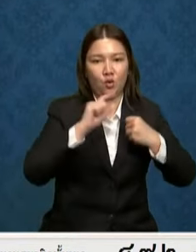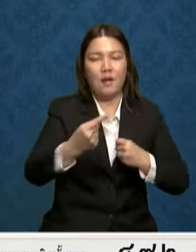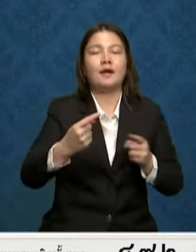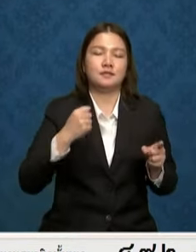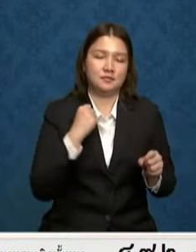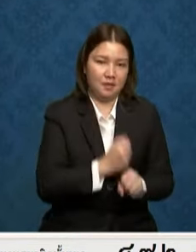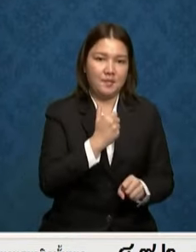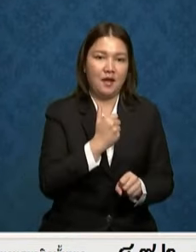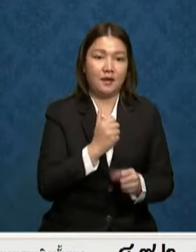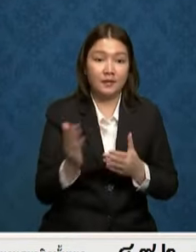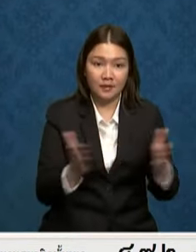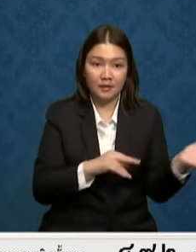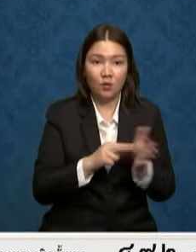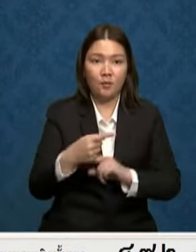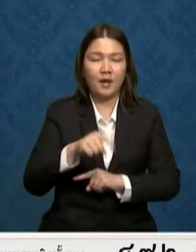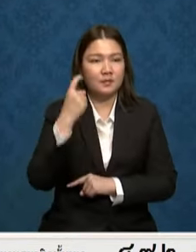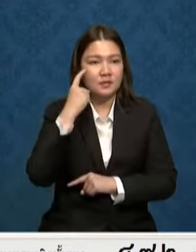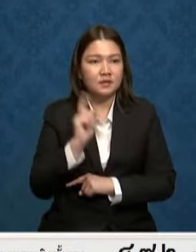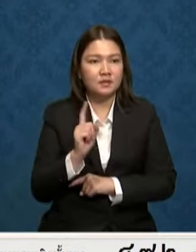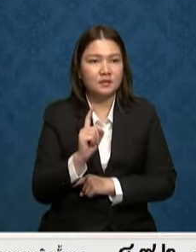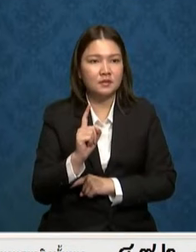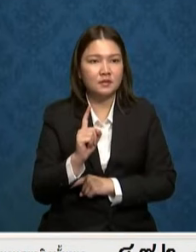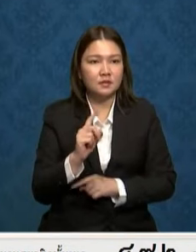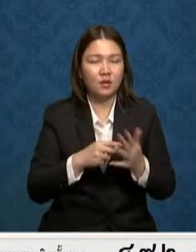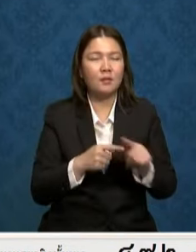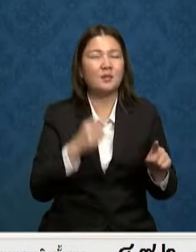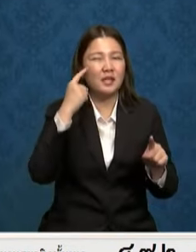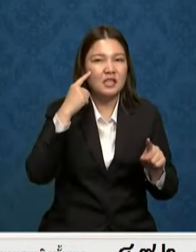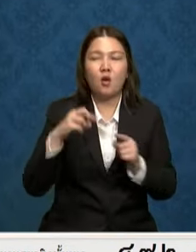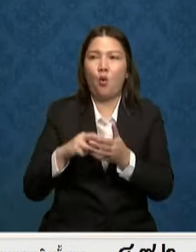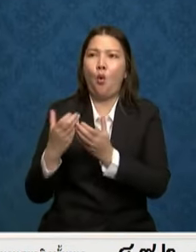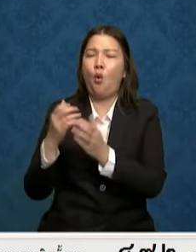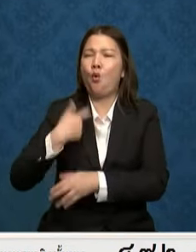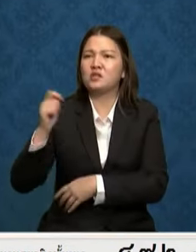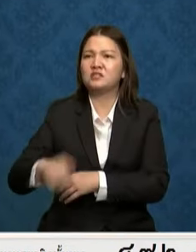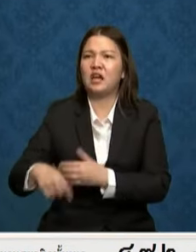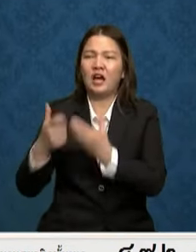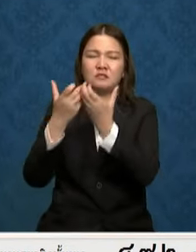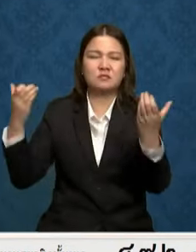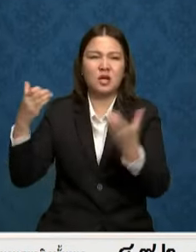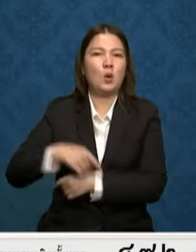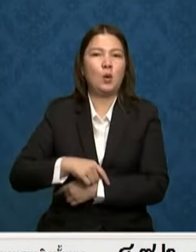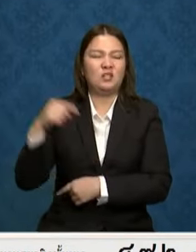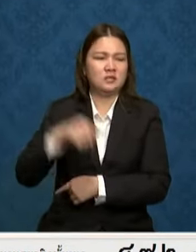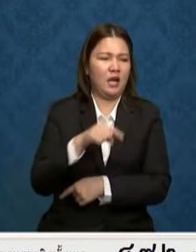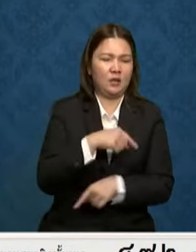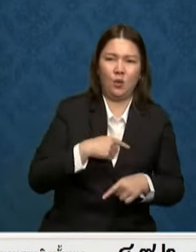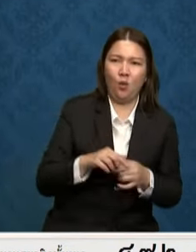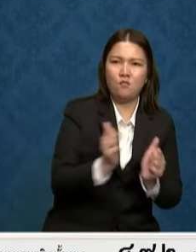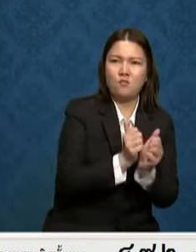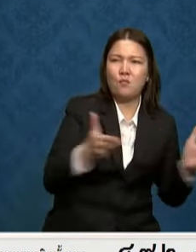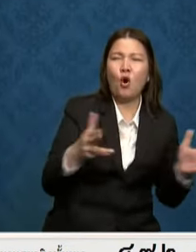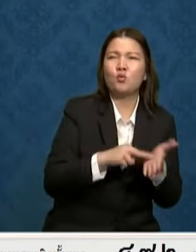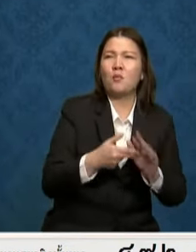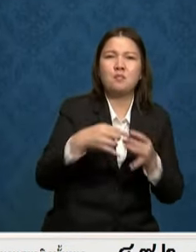ฉะนั้นเอ่อมันไม่ได้ขัดหรือแย้งกับคำวิิจัยศาลรัฐธรรมนูญมันไม่ได้เป็นการกระทำที่เป็นปรปักษ์หรือเป็นการล้มล้างการปกครองนะอัน